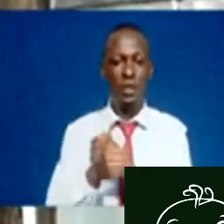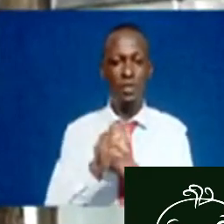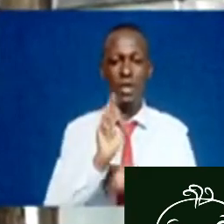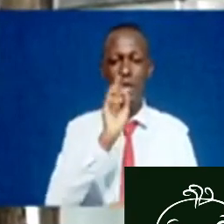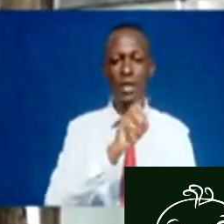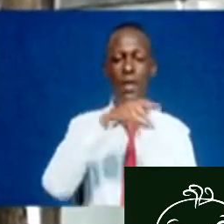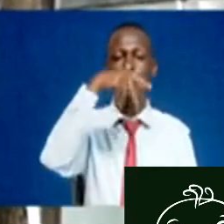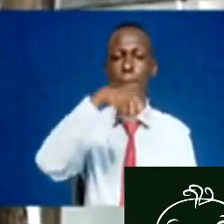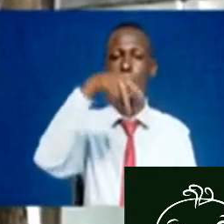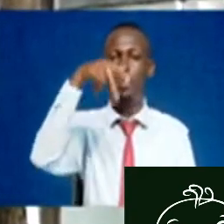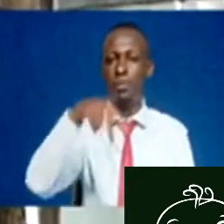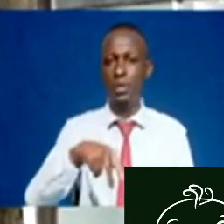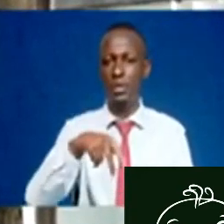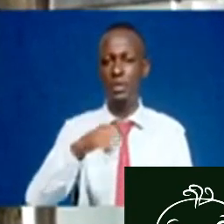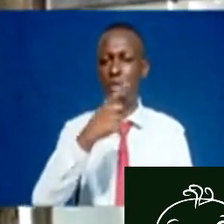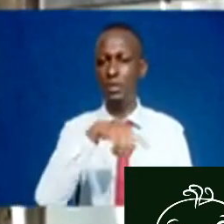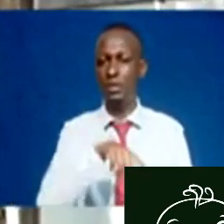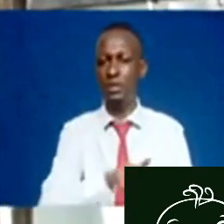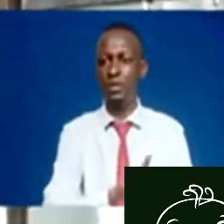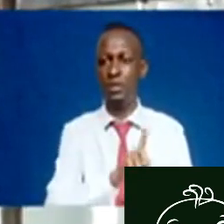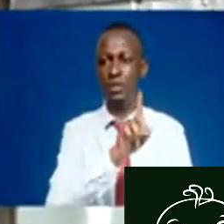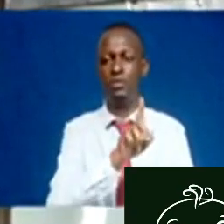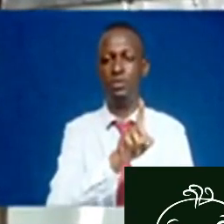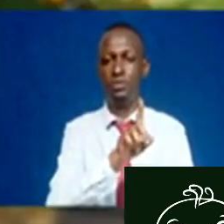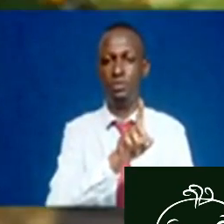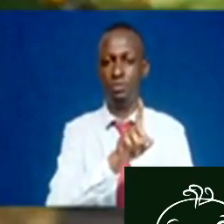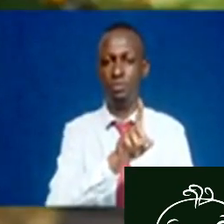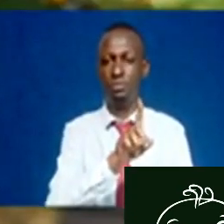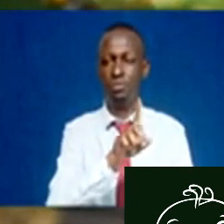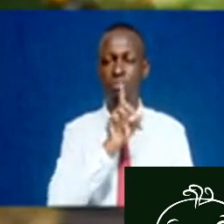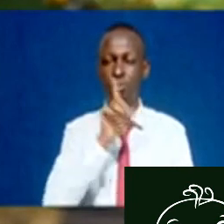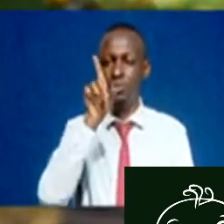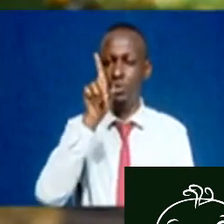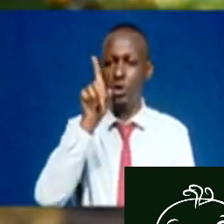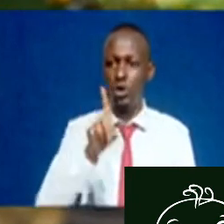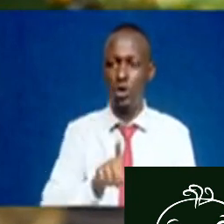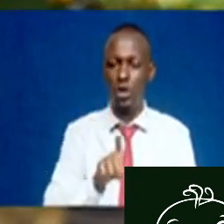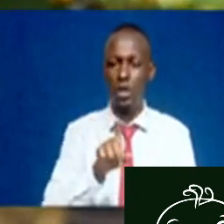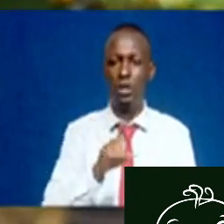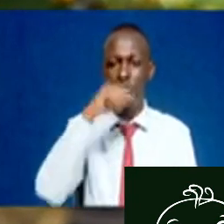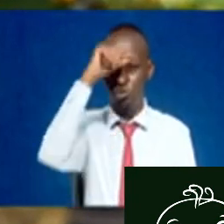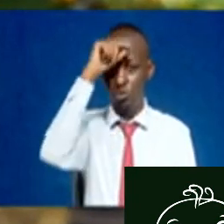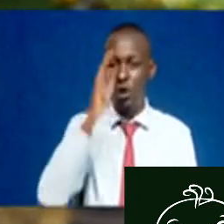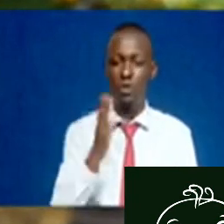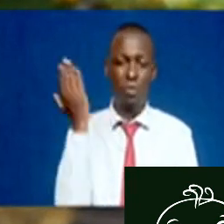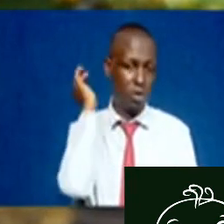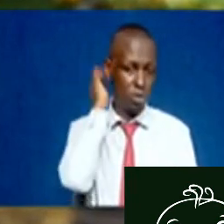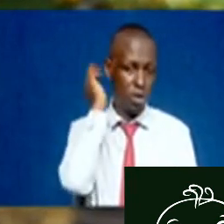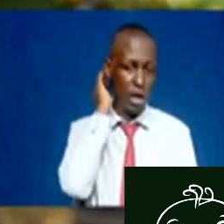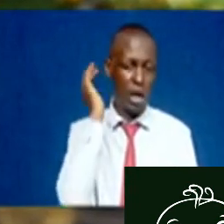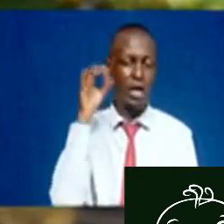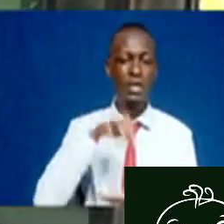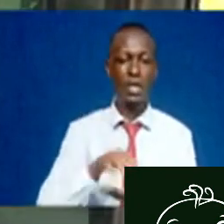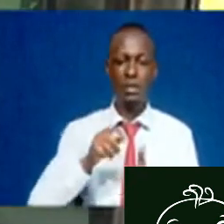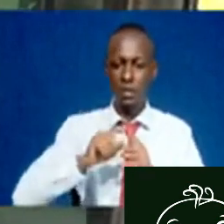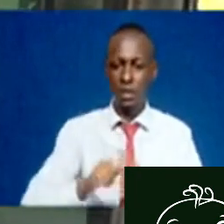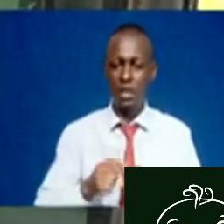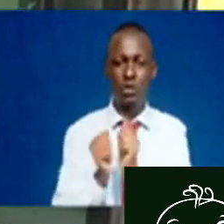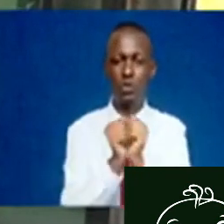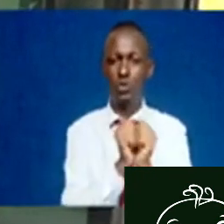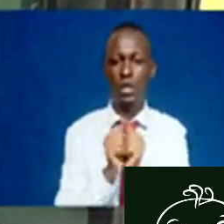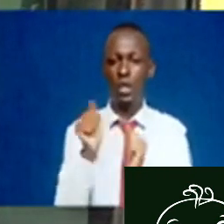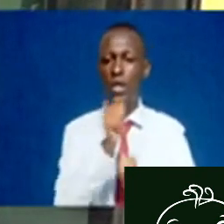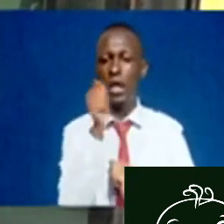mkurugenzi wa mashtaka ya umma Renson Ingoga kuagiza wa Iria afunguliwe mashtaka pamoja na